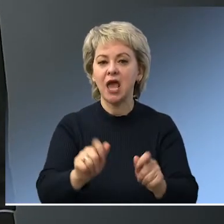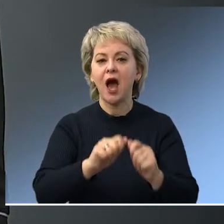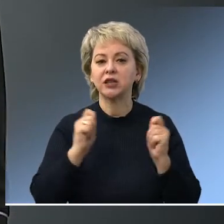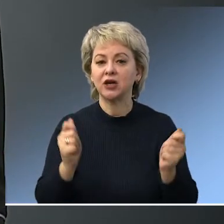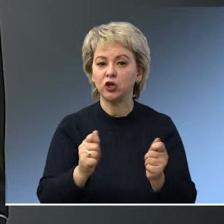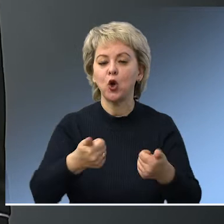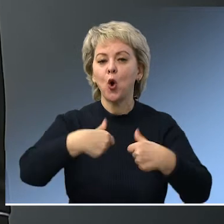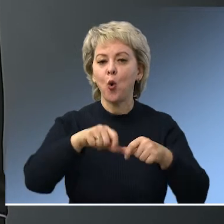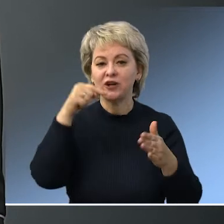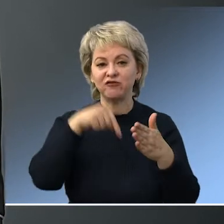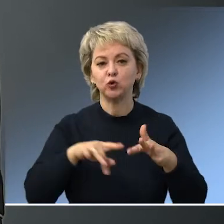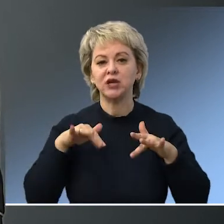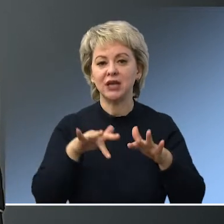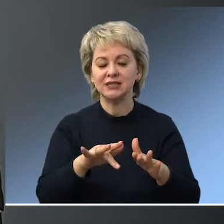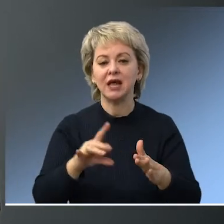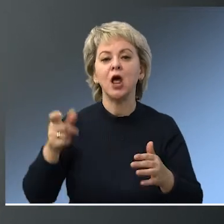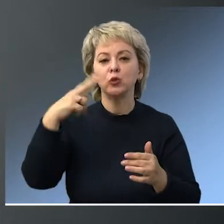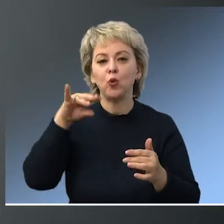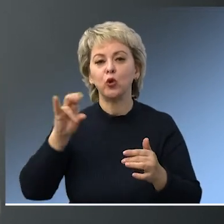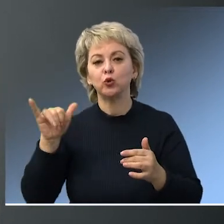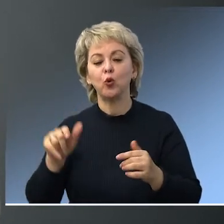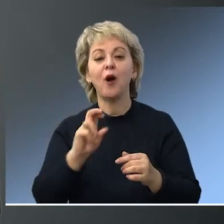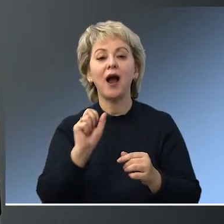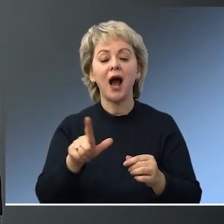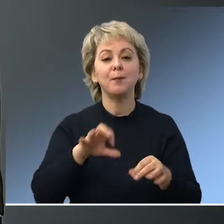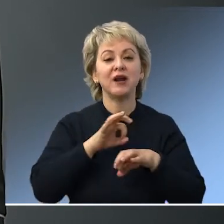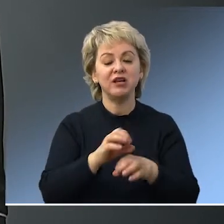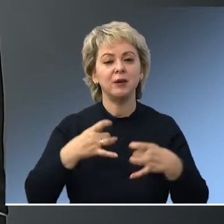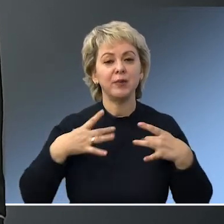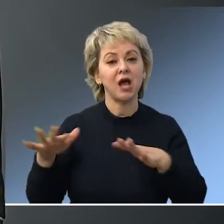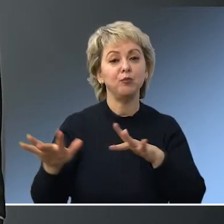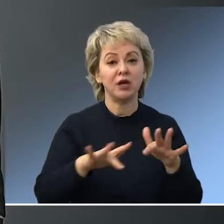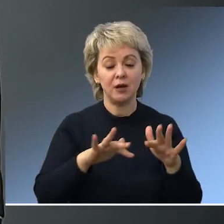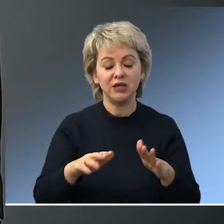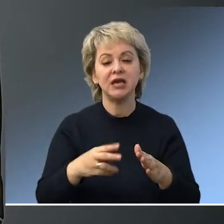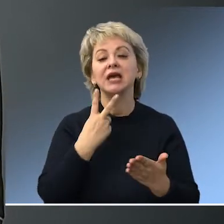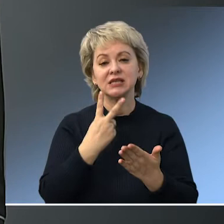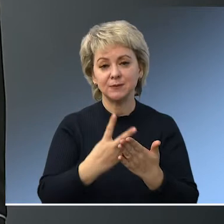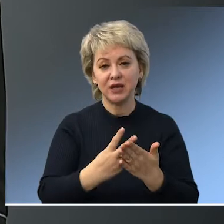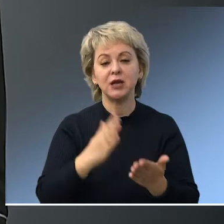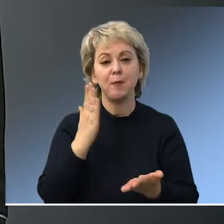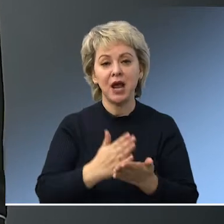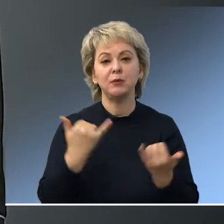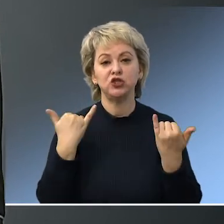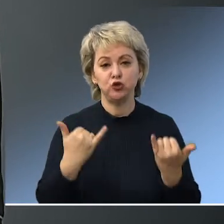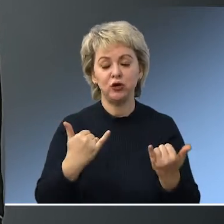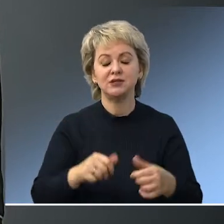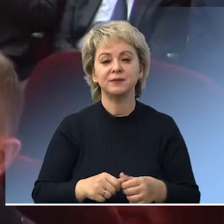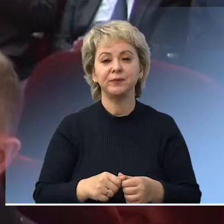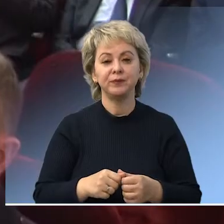дня образования органов внутренних дел на Дону. О том, как прошли праздничные мероприятия, смотрите прямо